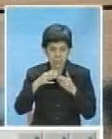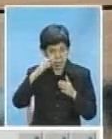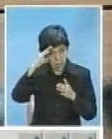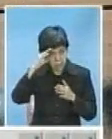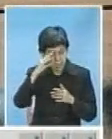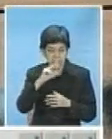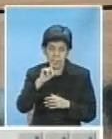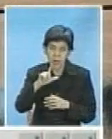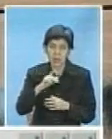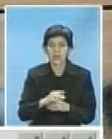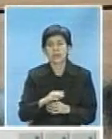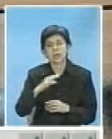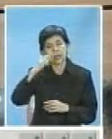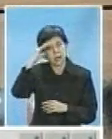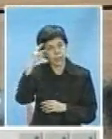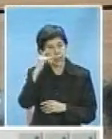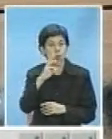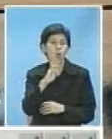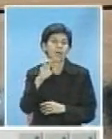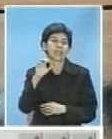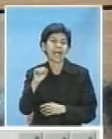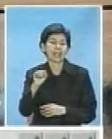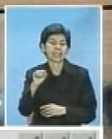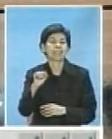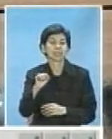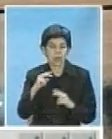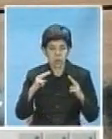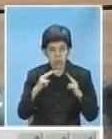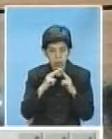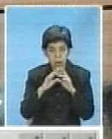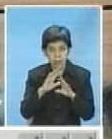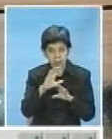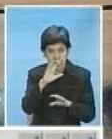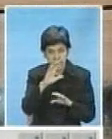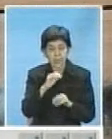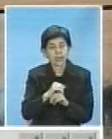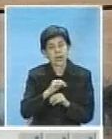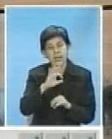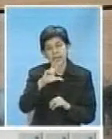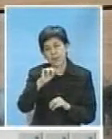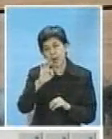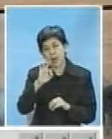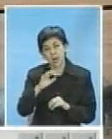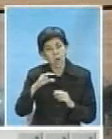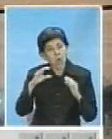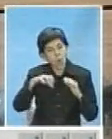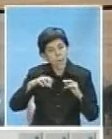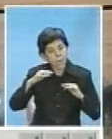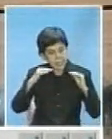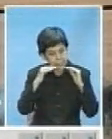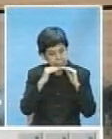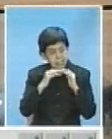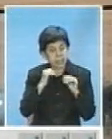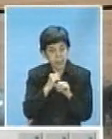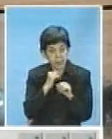านกองทัพอากาศ6แสนแล้วก็อยู่สำนักปลัดกระทรวงมหาดไทยอีก39ล้านอยู่กรมคุ้มครองสิทธิเสรีภาพน